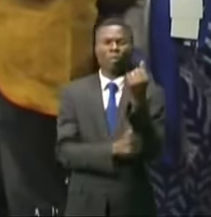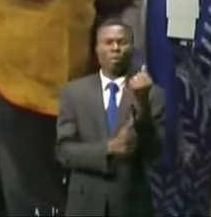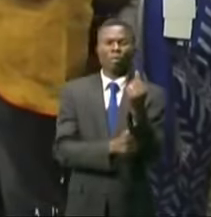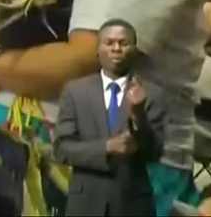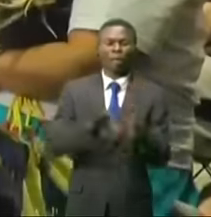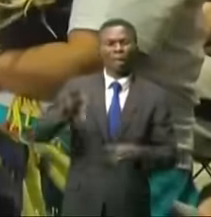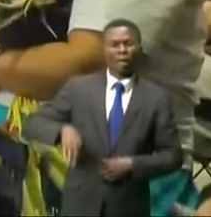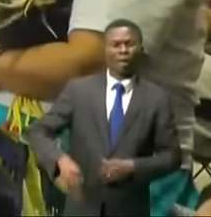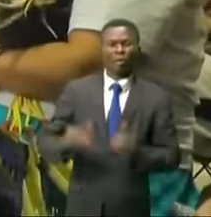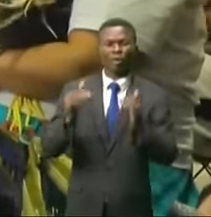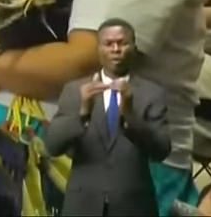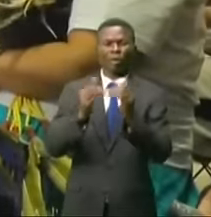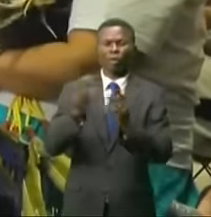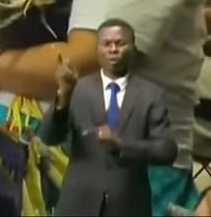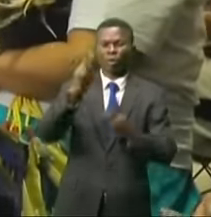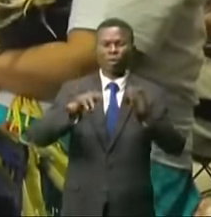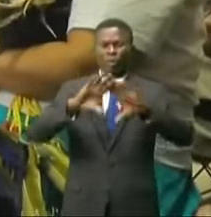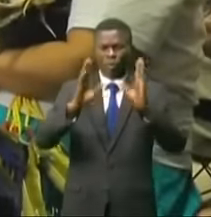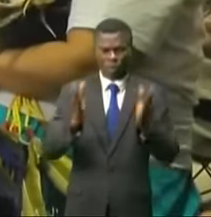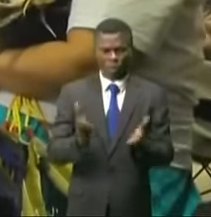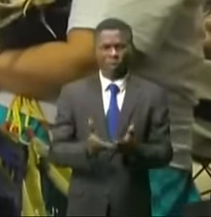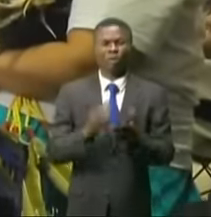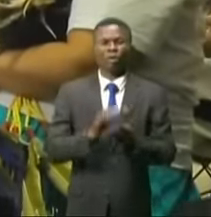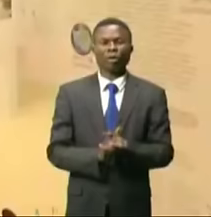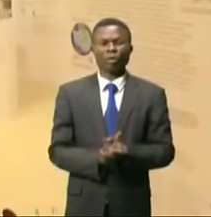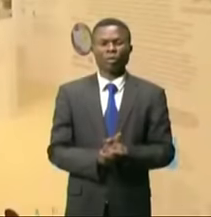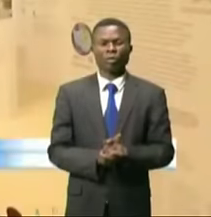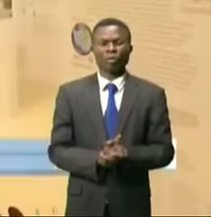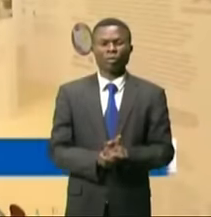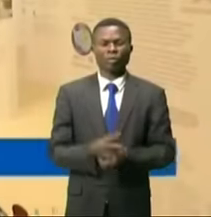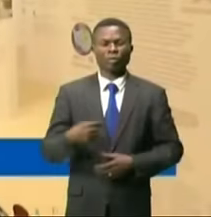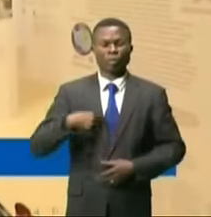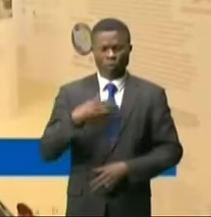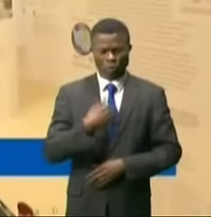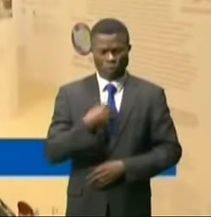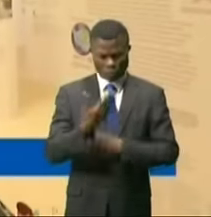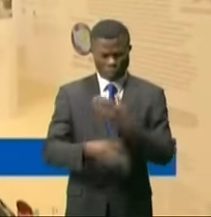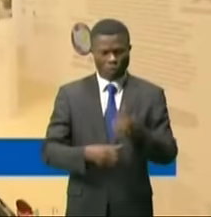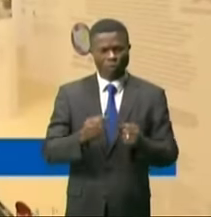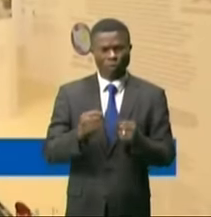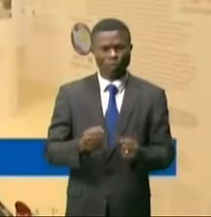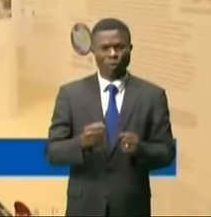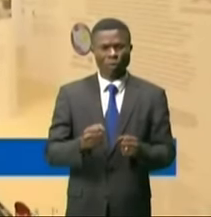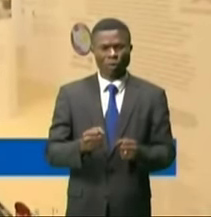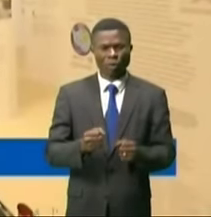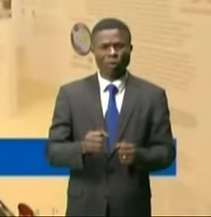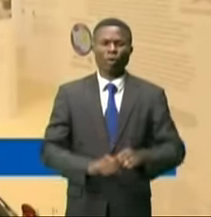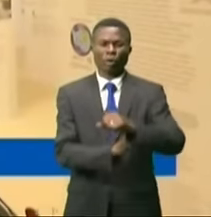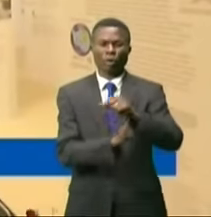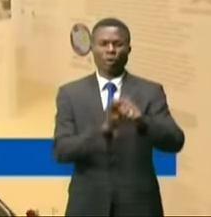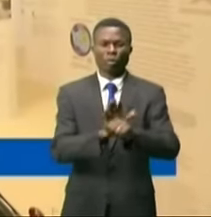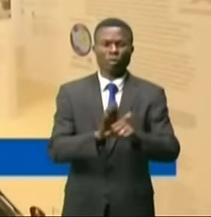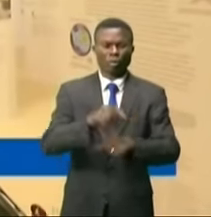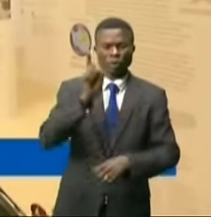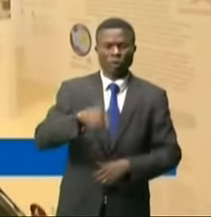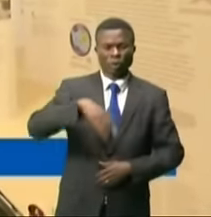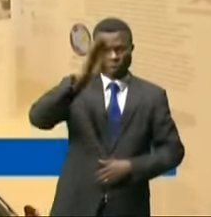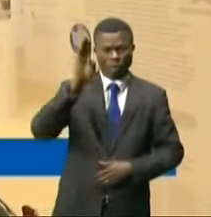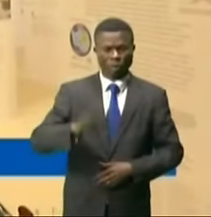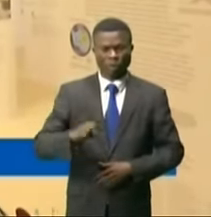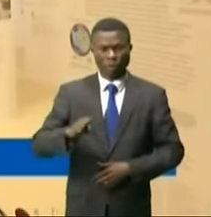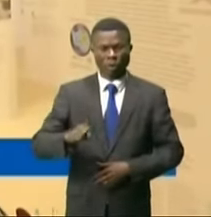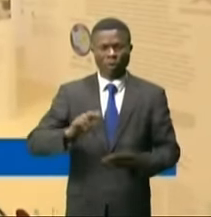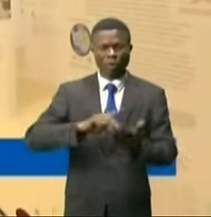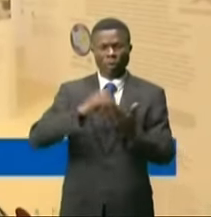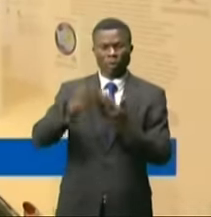et concrets de la population. Le WWC essaie de faire le mieux qu'il peut. Et nous soutenons à 100% ce nouveau